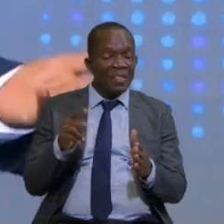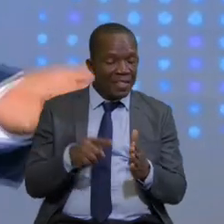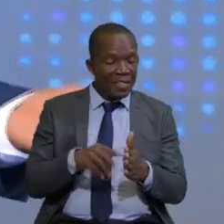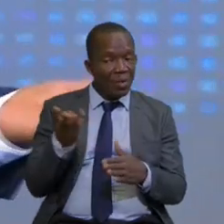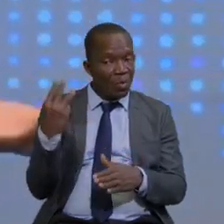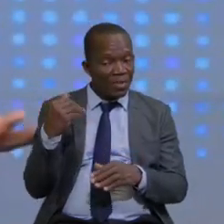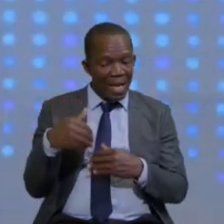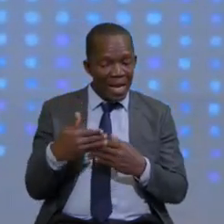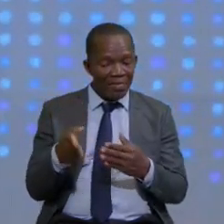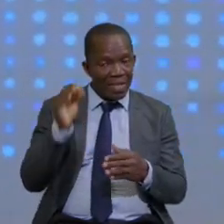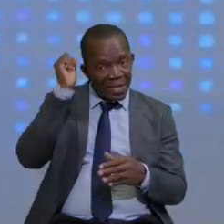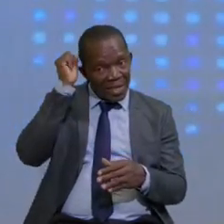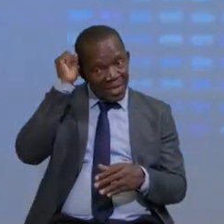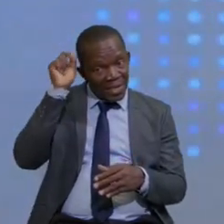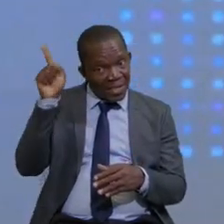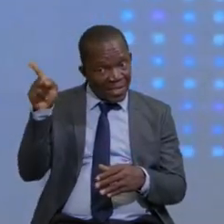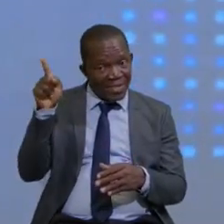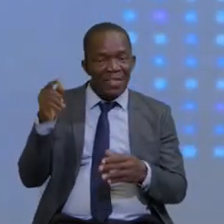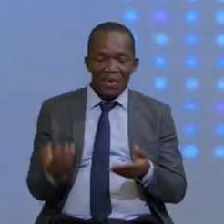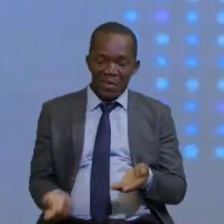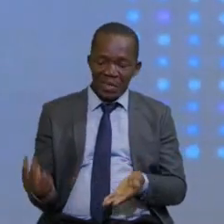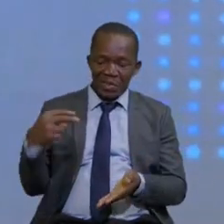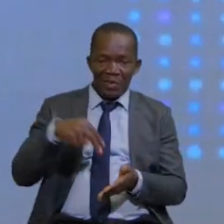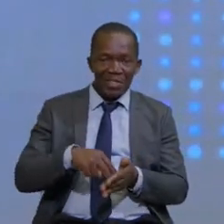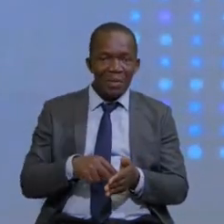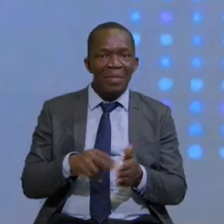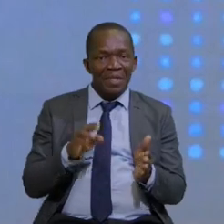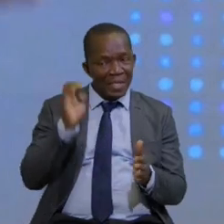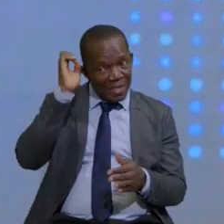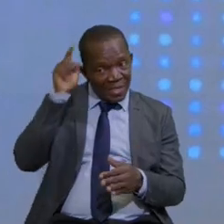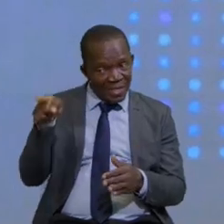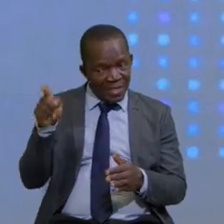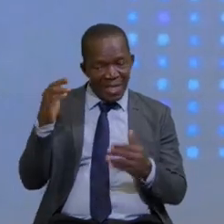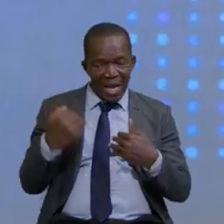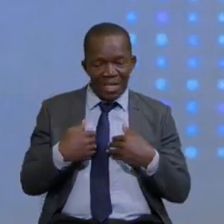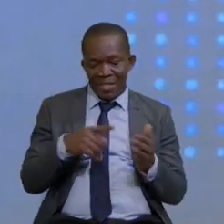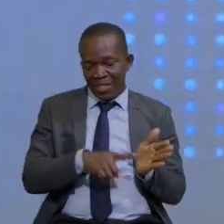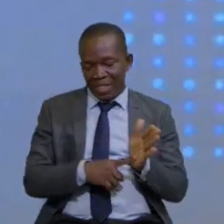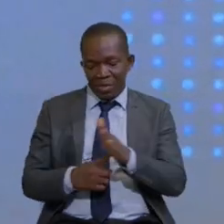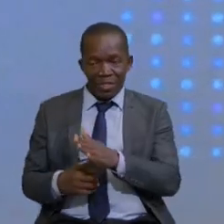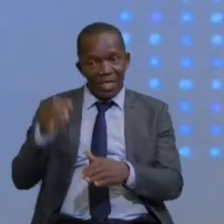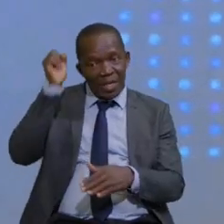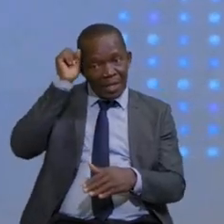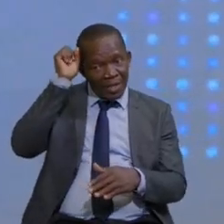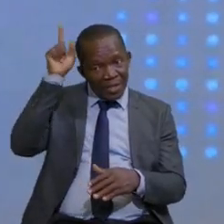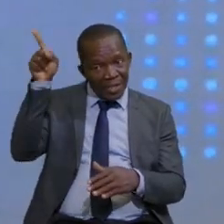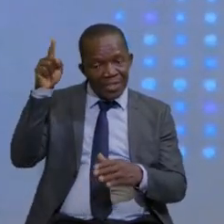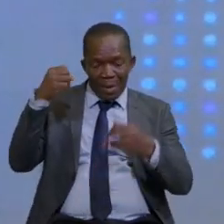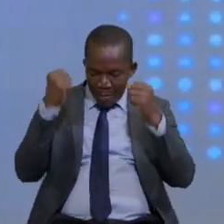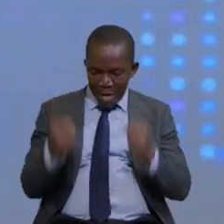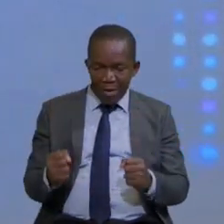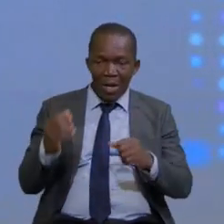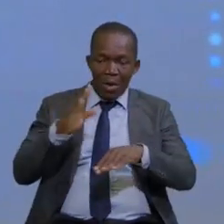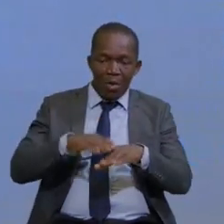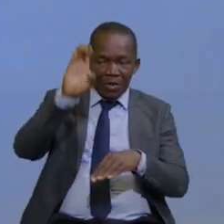Après sa résurrection, il avait démontré cette puissance sur la croix, la puissance sur le calvaire. Il